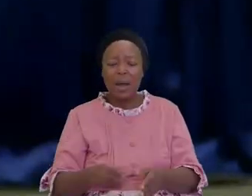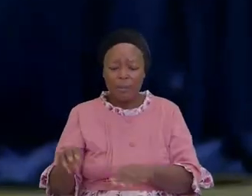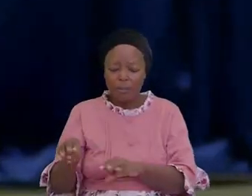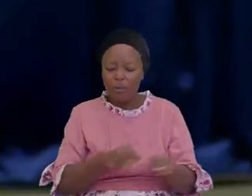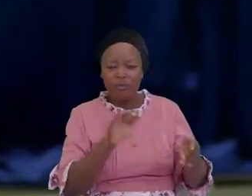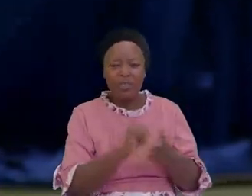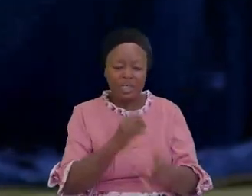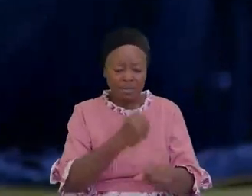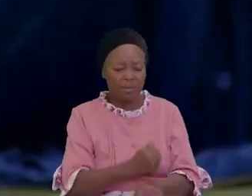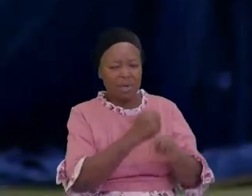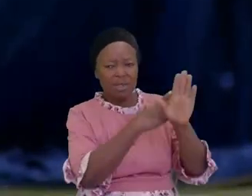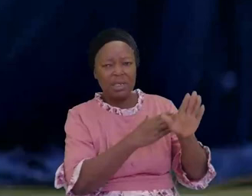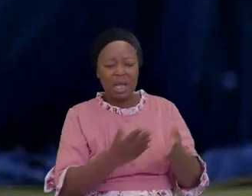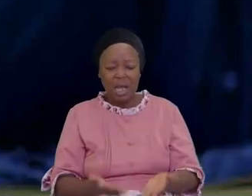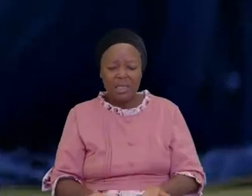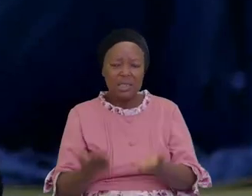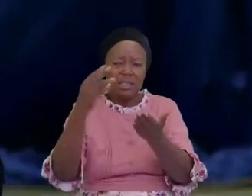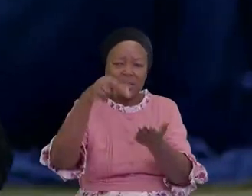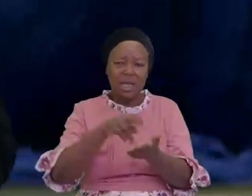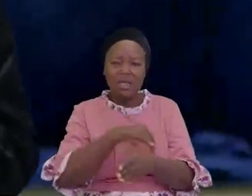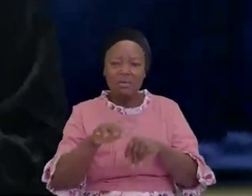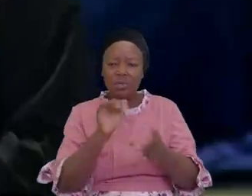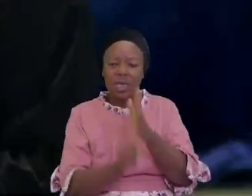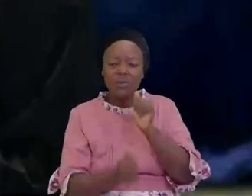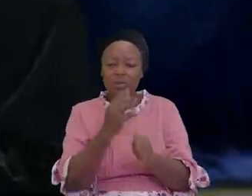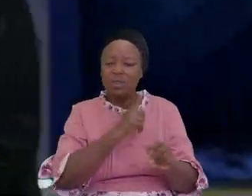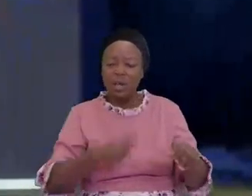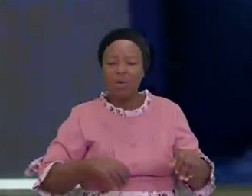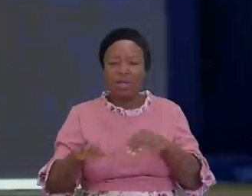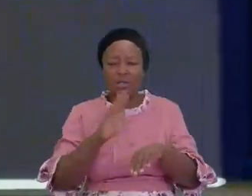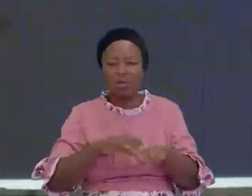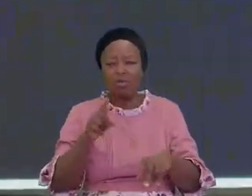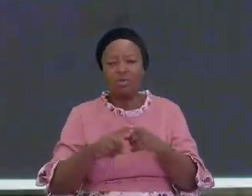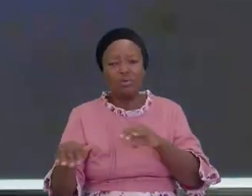montagne. Lève-toi et fais ce que Dieu t'appelle à faire.